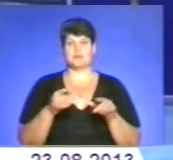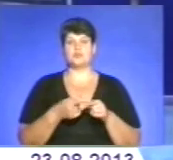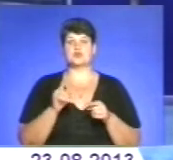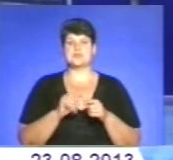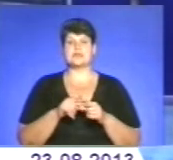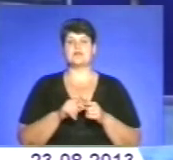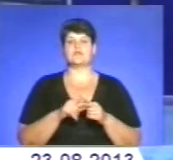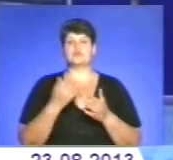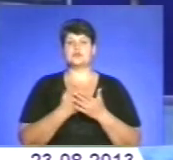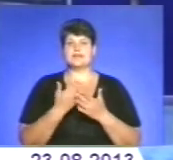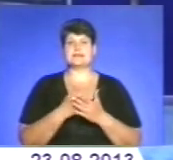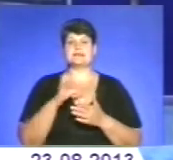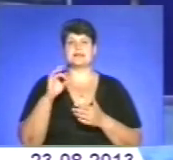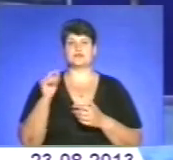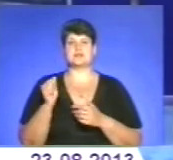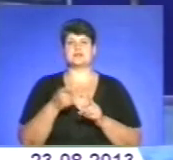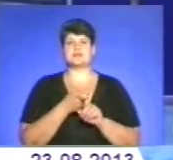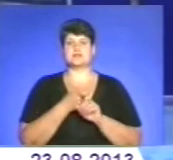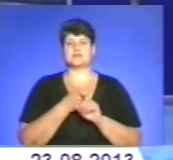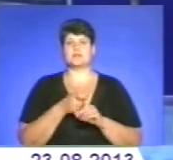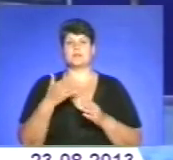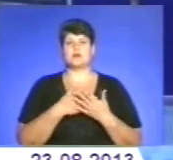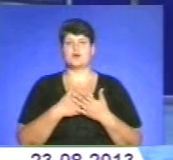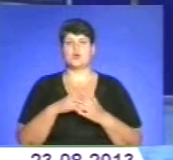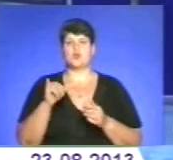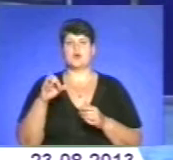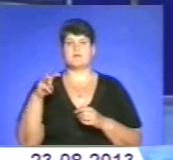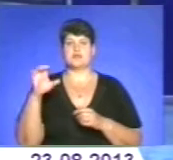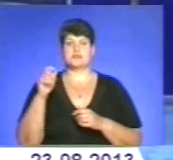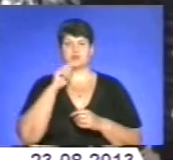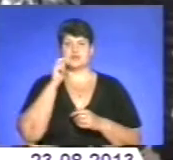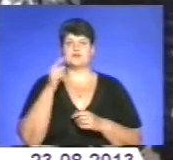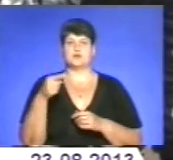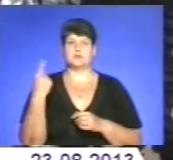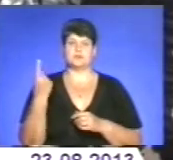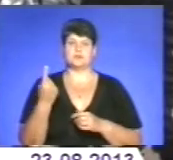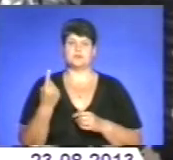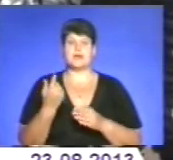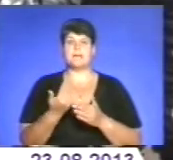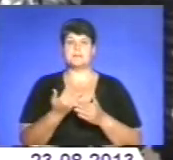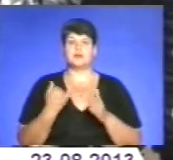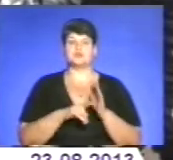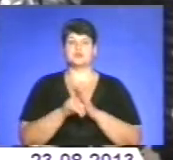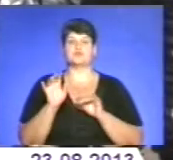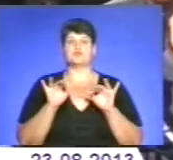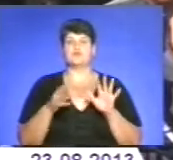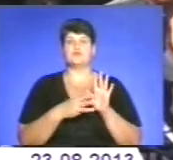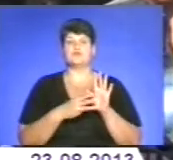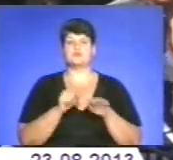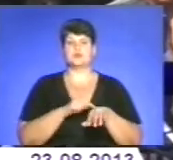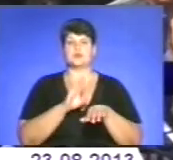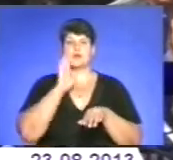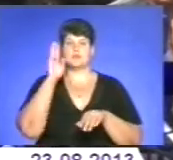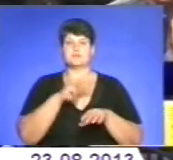сюжеті сектора зв'язків з громадськістю у МВС України в Тернопільській області. Перед початком дійства о 8 годині ранку